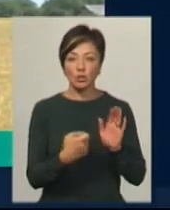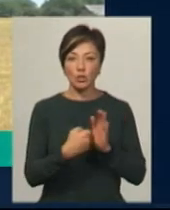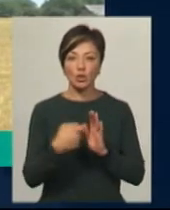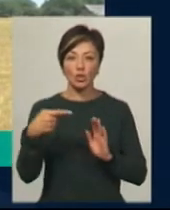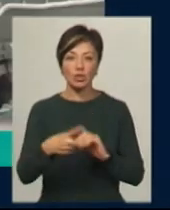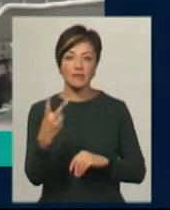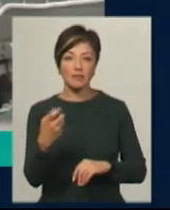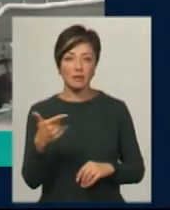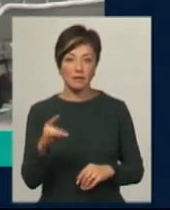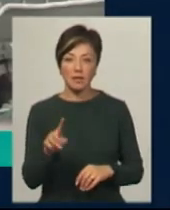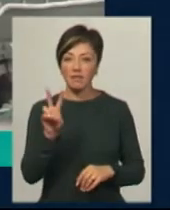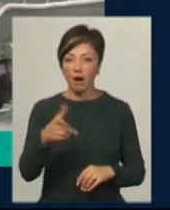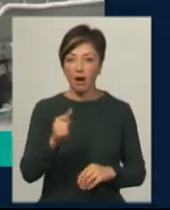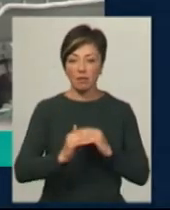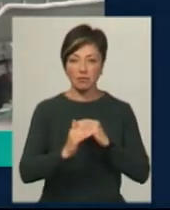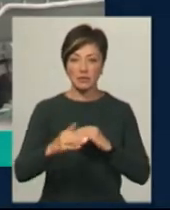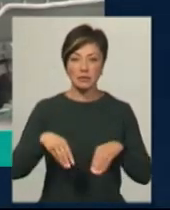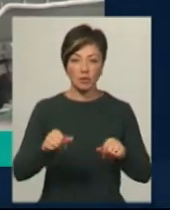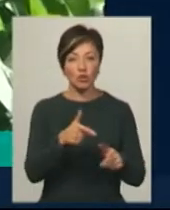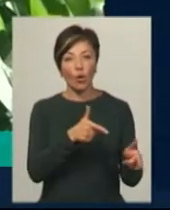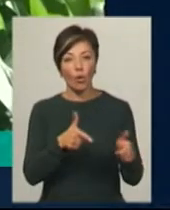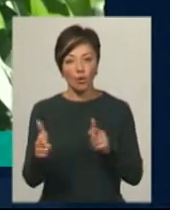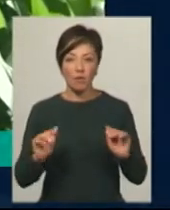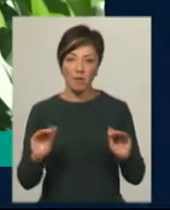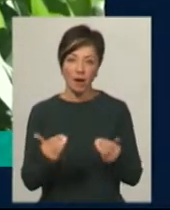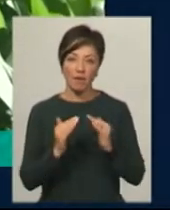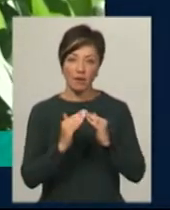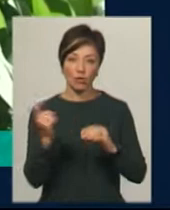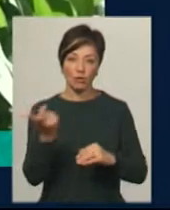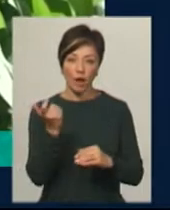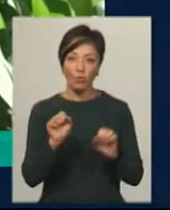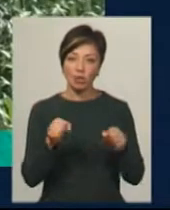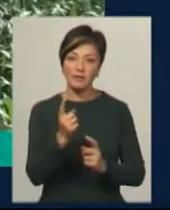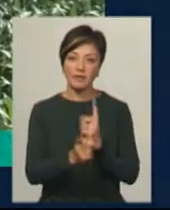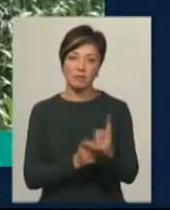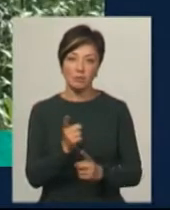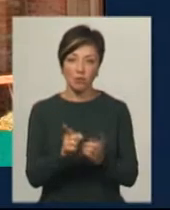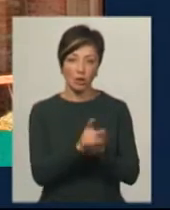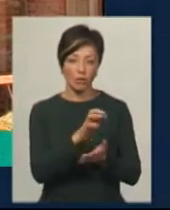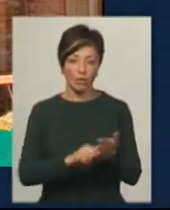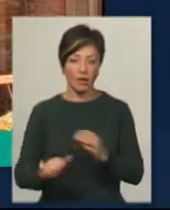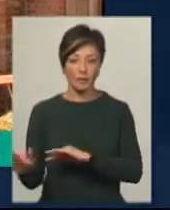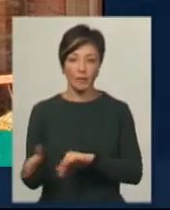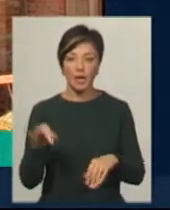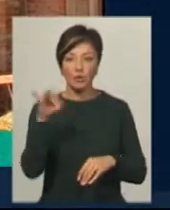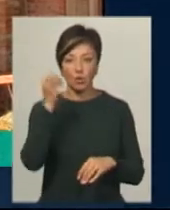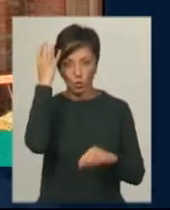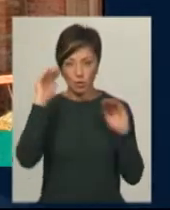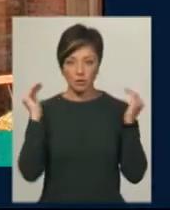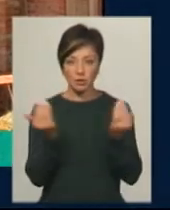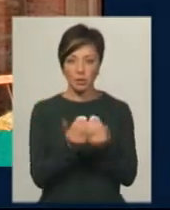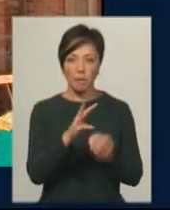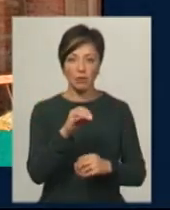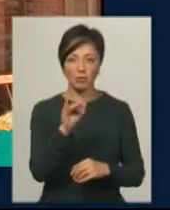1200 гривень за 2 гектари землі. Чи готові малі фермерські господарства до можливих змін у оподаткуванні? В історико-культурному